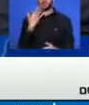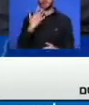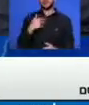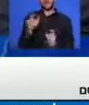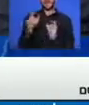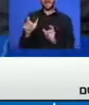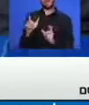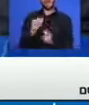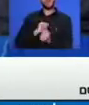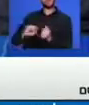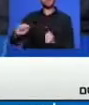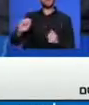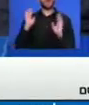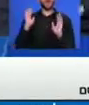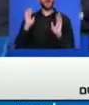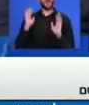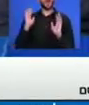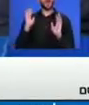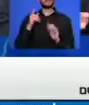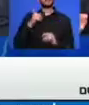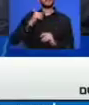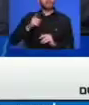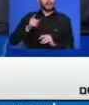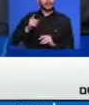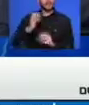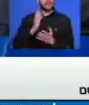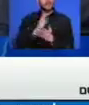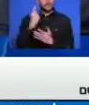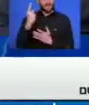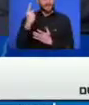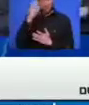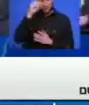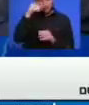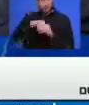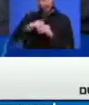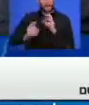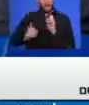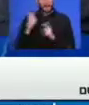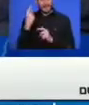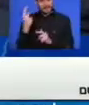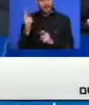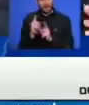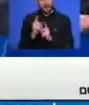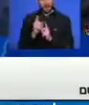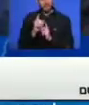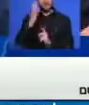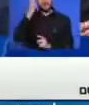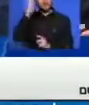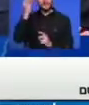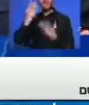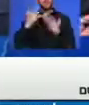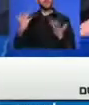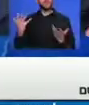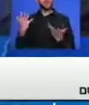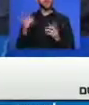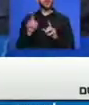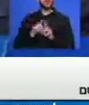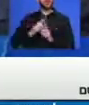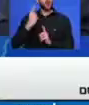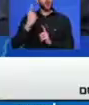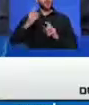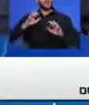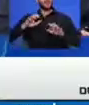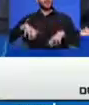טבח. כן. זה שם על אוברדור בתוך מקסיקו פנימה, קטם ענק, שקטם שמלווה כל נשיג